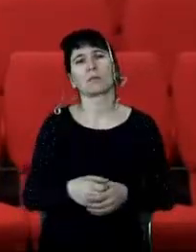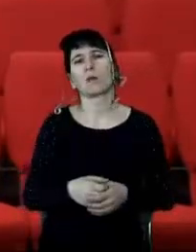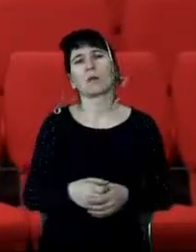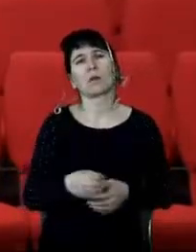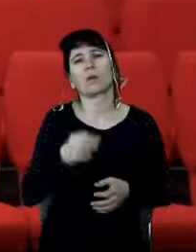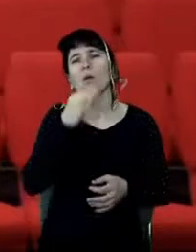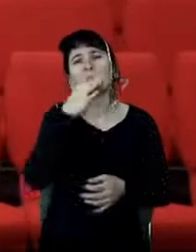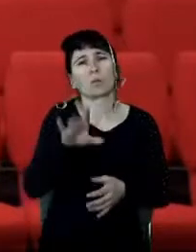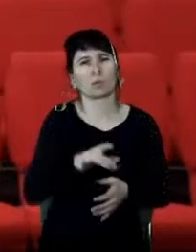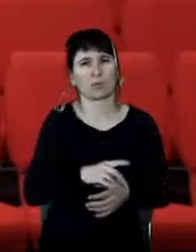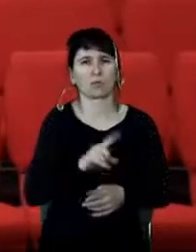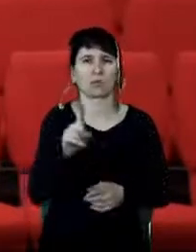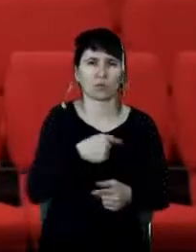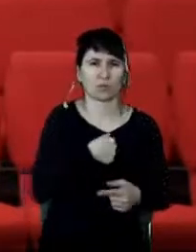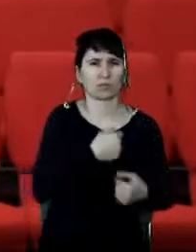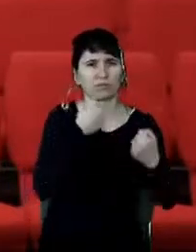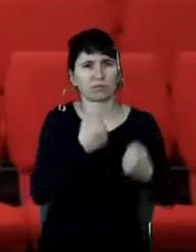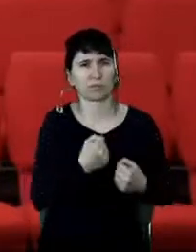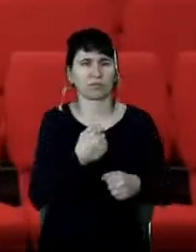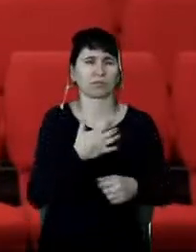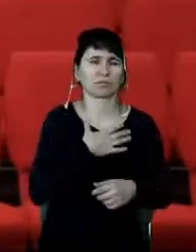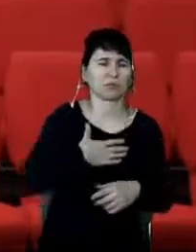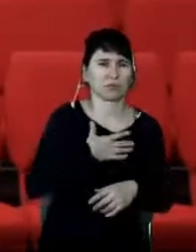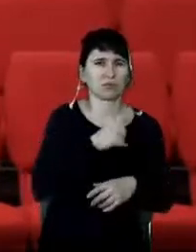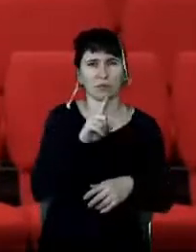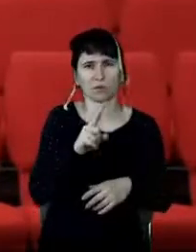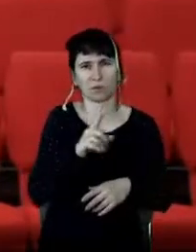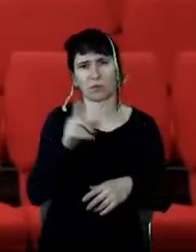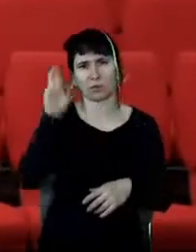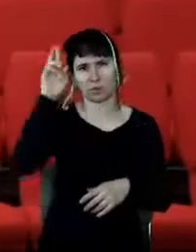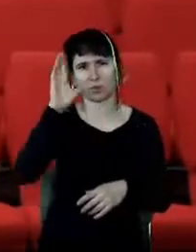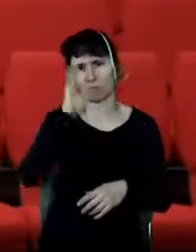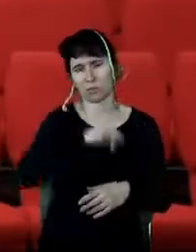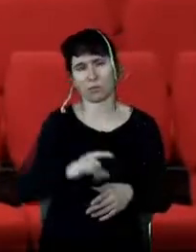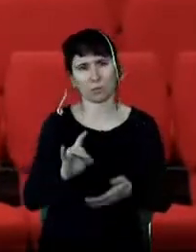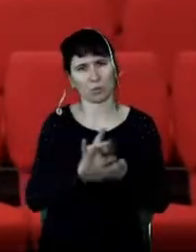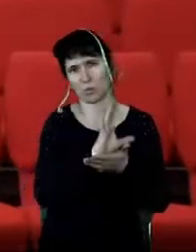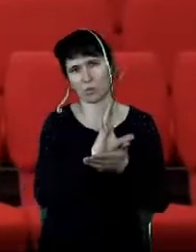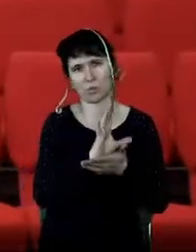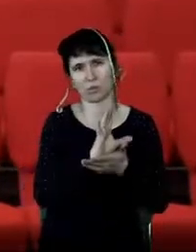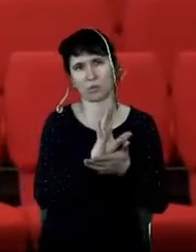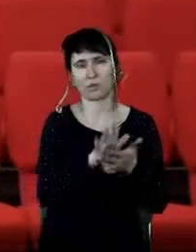Будь-який Єрихон буде зруйнований на шляху до нашого Бога.